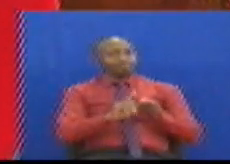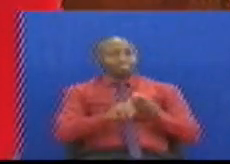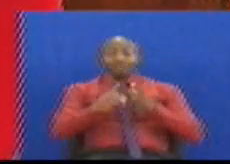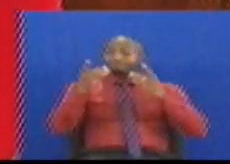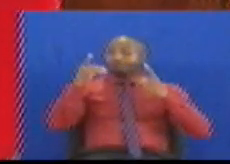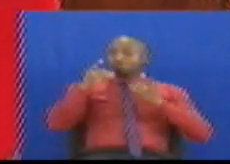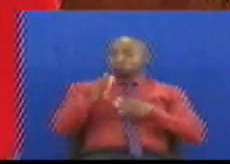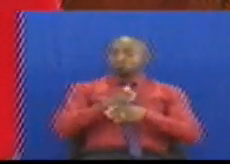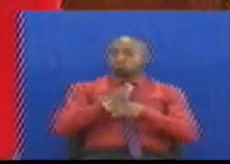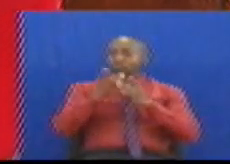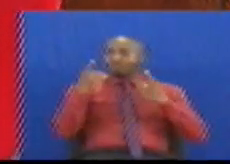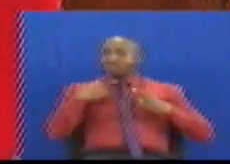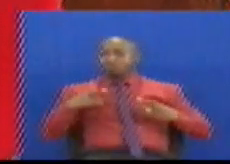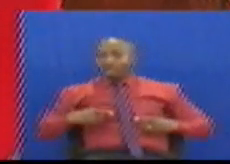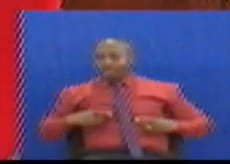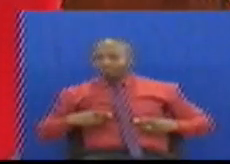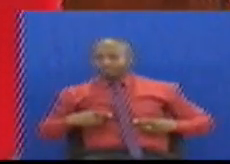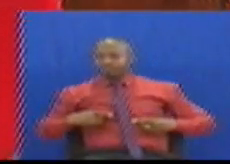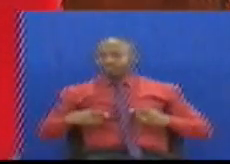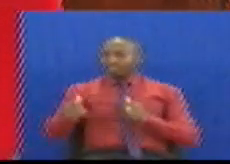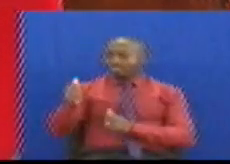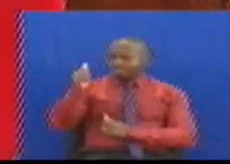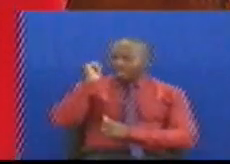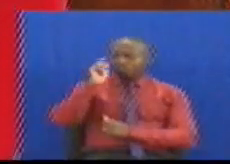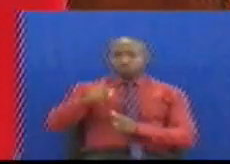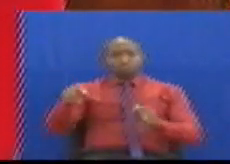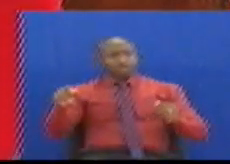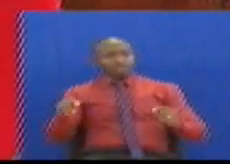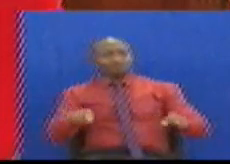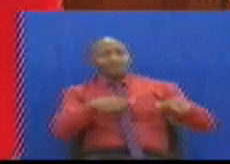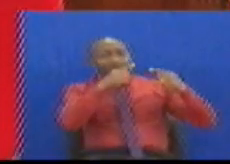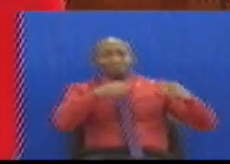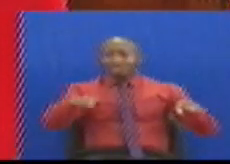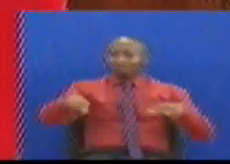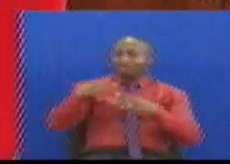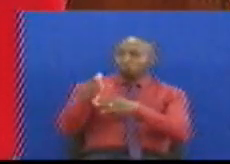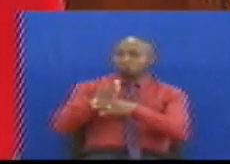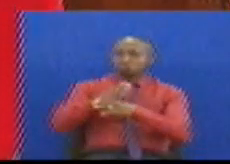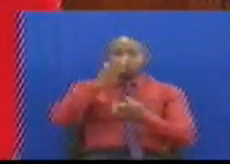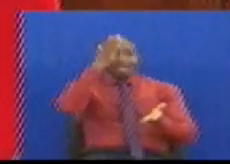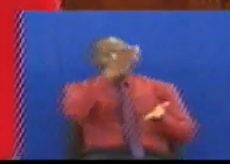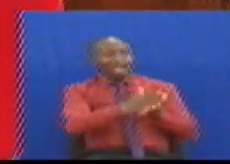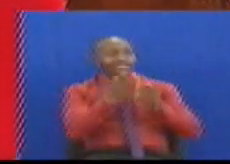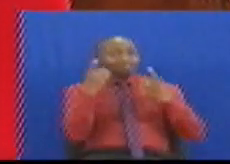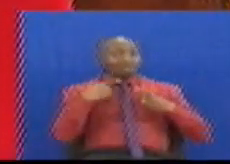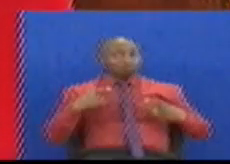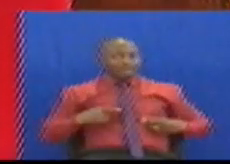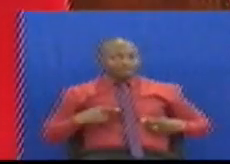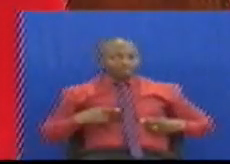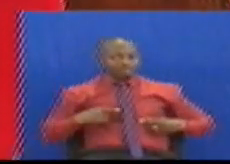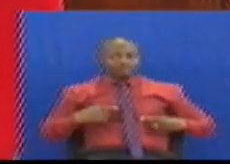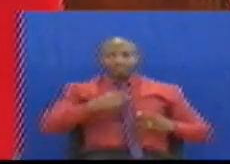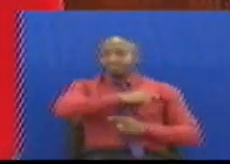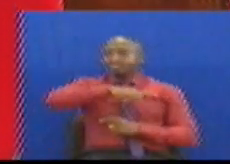madiwani. Kama jana niliona kulikuwa na mzozo kidogo Mheshimiwa Naibu Spika juu ya stahiki za madiwani. Mheshimiwa Naibu Spika,